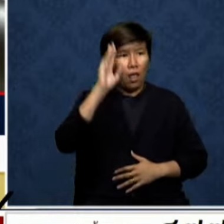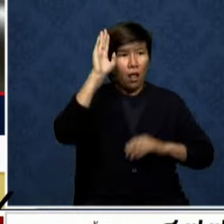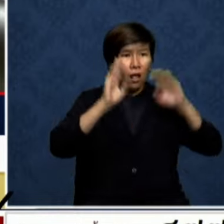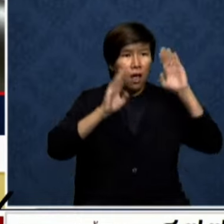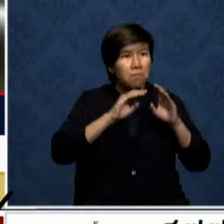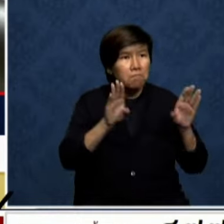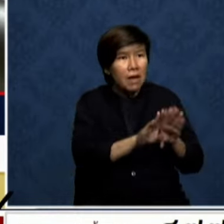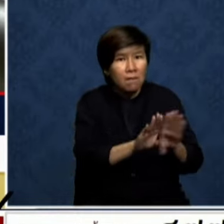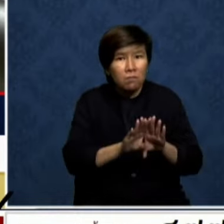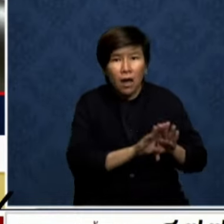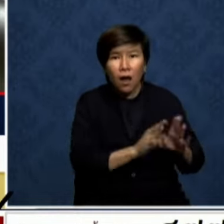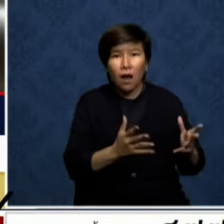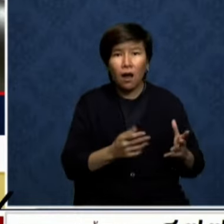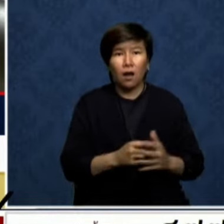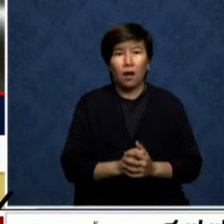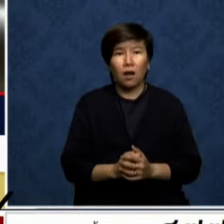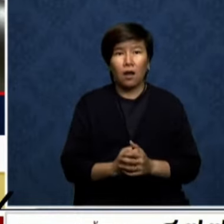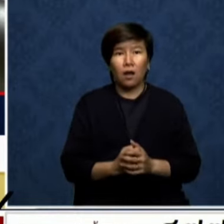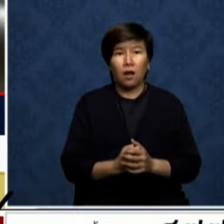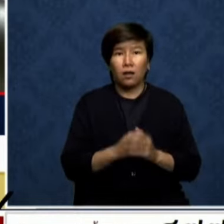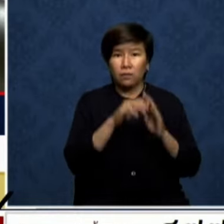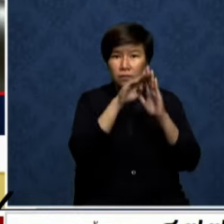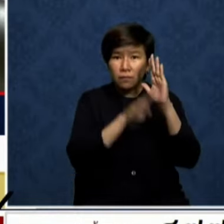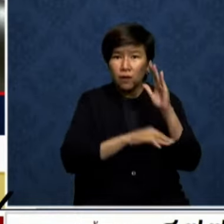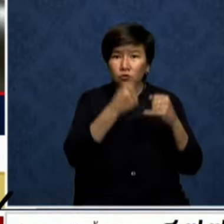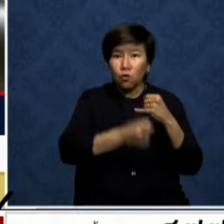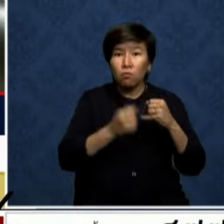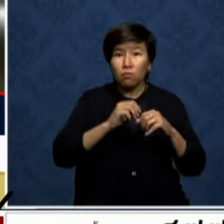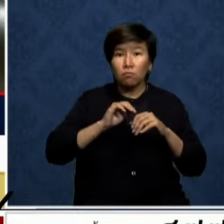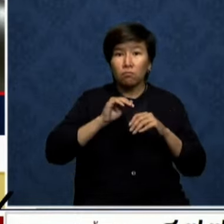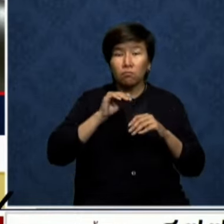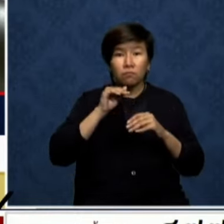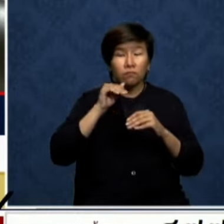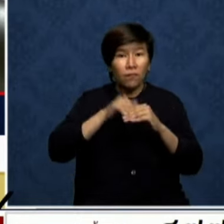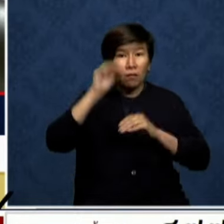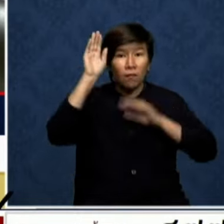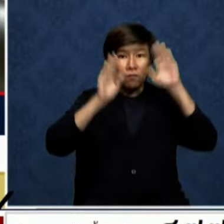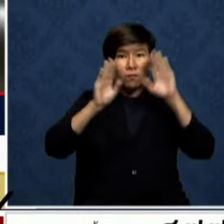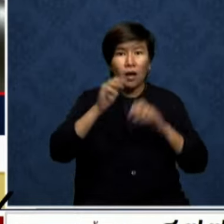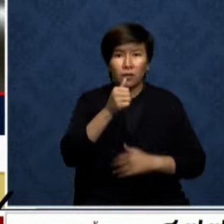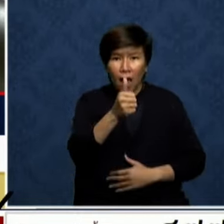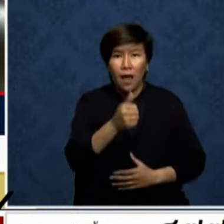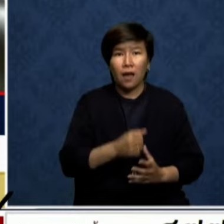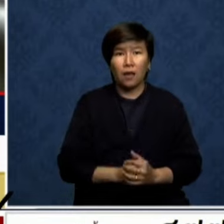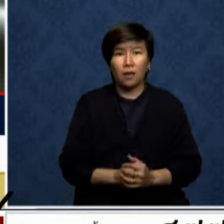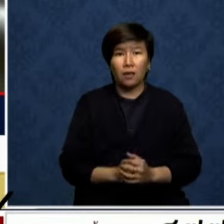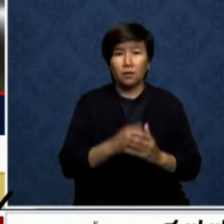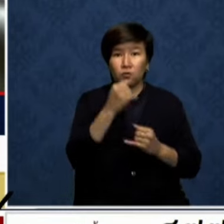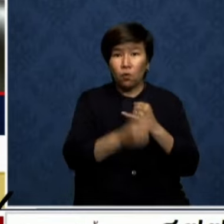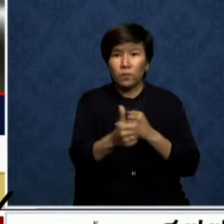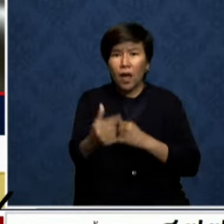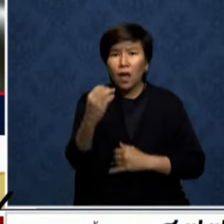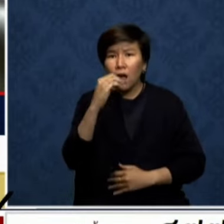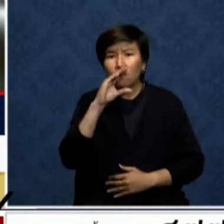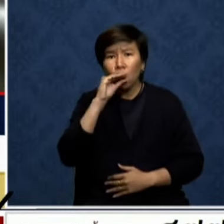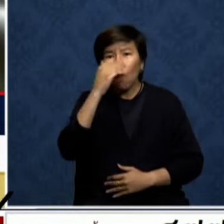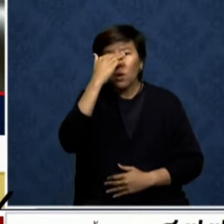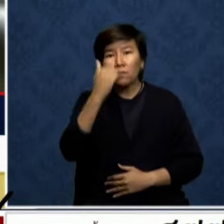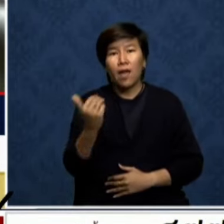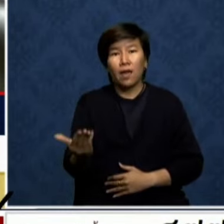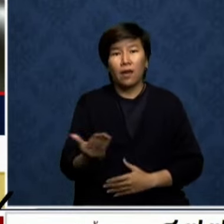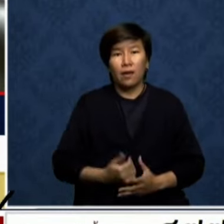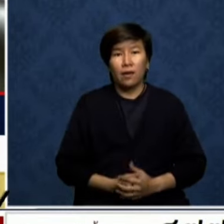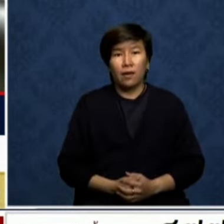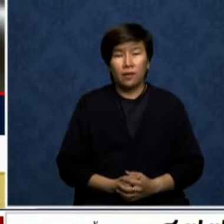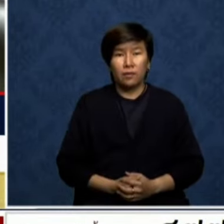ก็เอาให้จบใช่ครั เดยววผมมาลงชื่อโว้ดกันก็อยาไปไหน เอาใหจบ jederวันนี้ ทฝูดอย่นี้ท่านฝูด